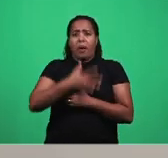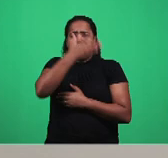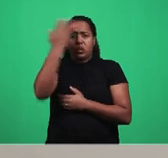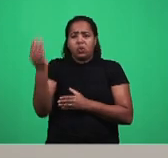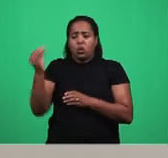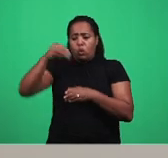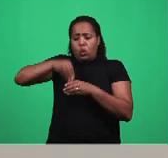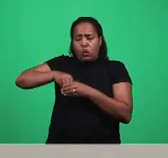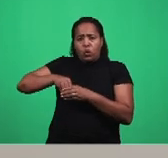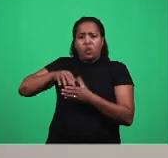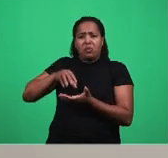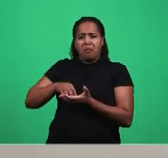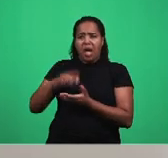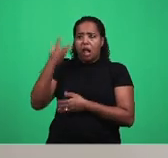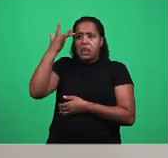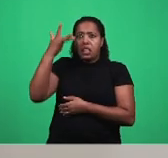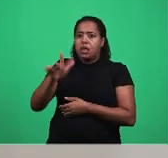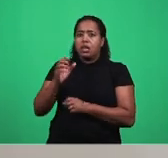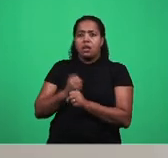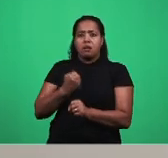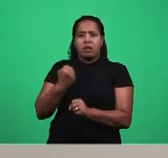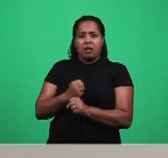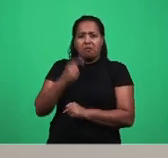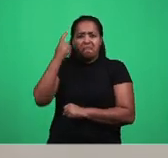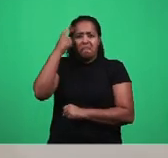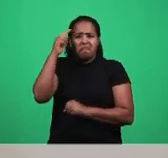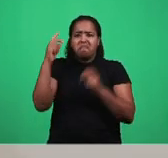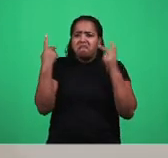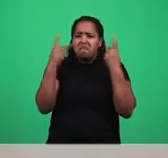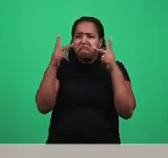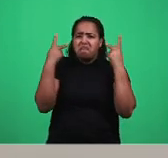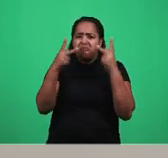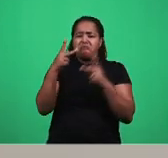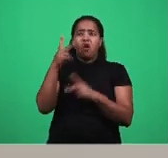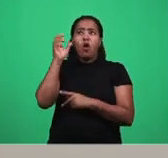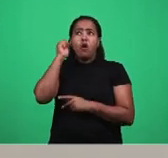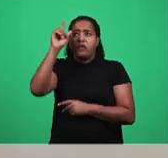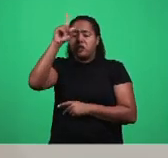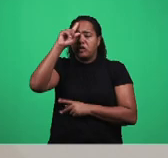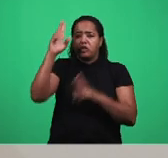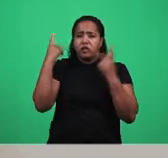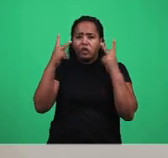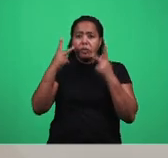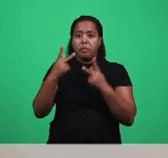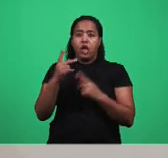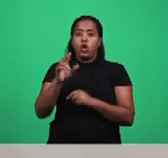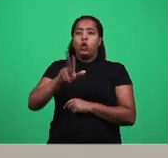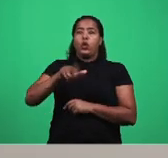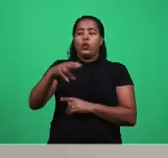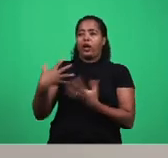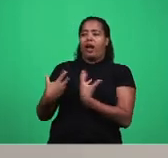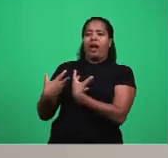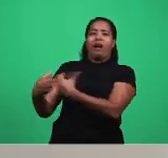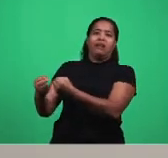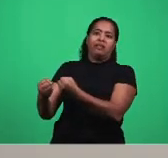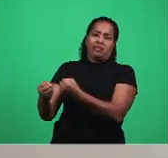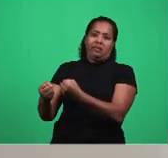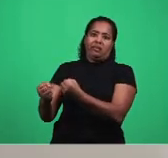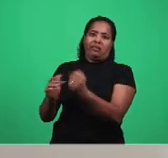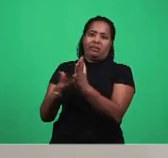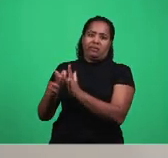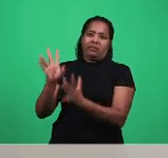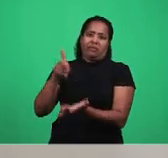à des petites prédications, entendent des petites prédications et ne se convertissent jamais. Ce n'est pas cela. Ce qui se